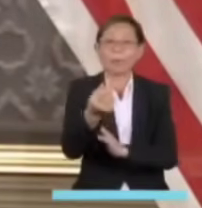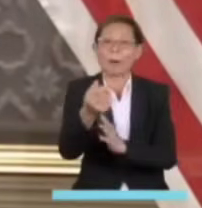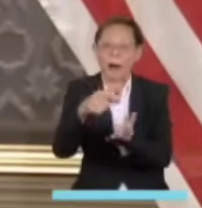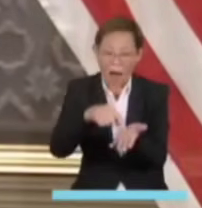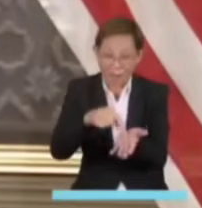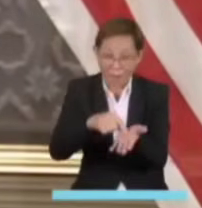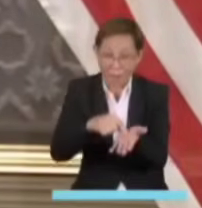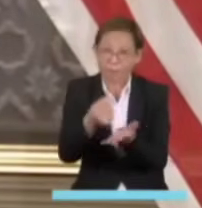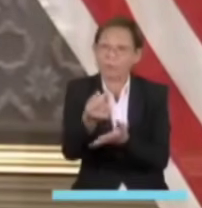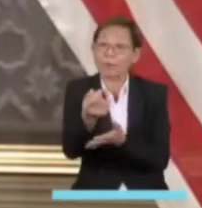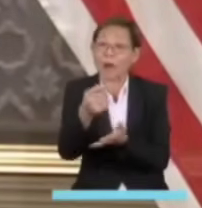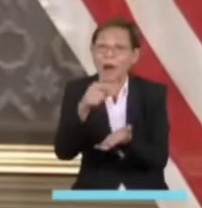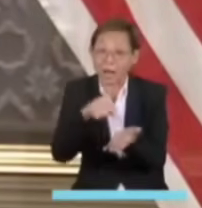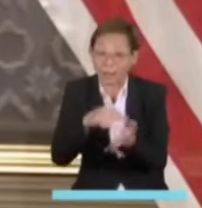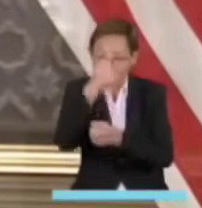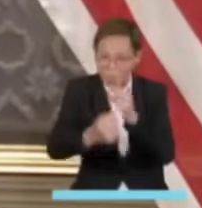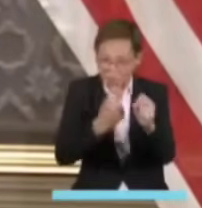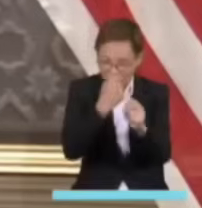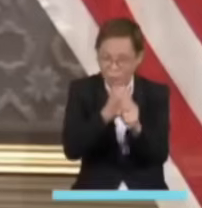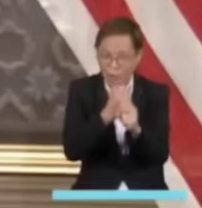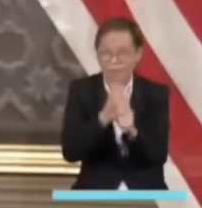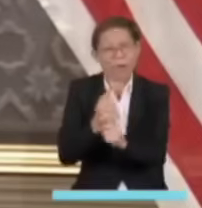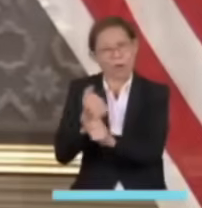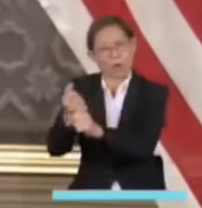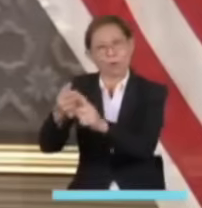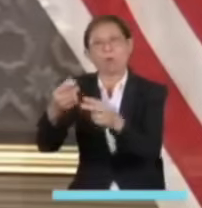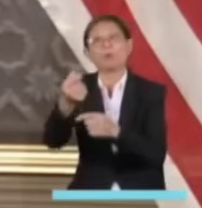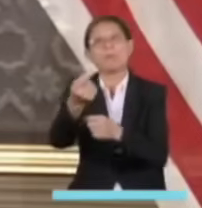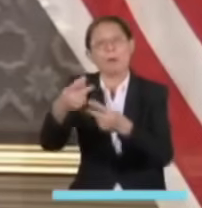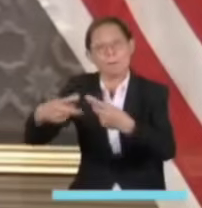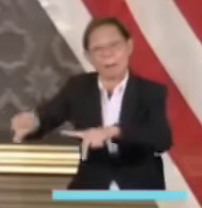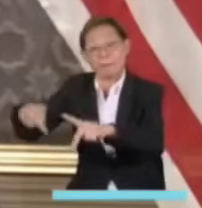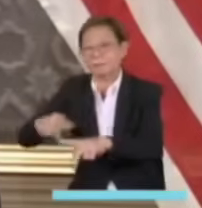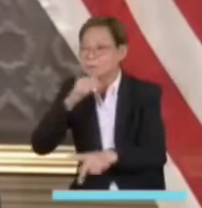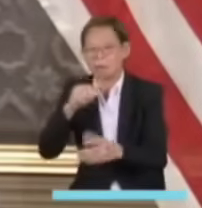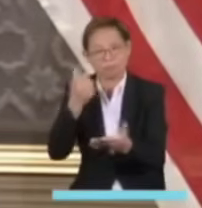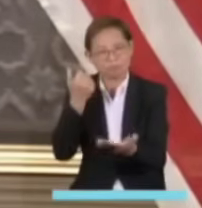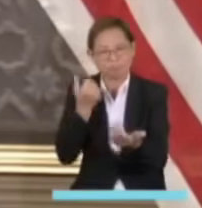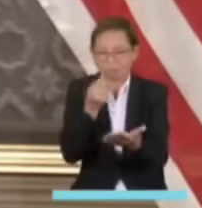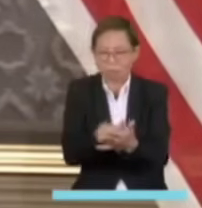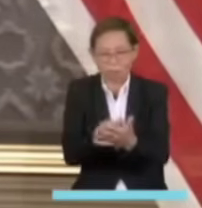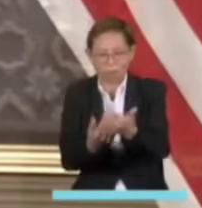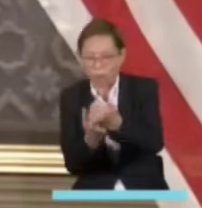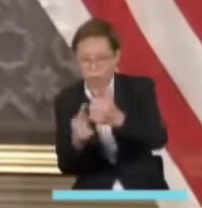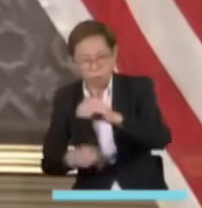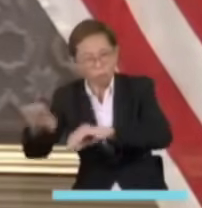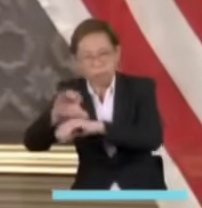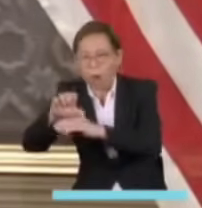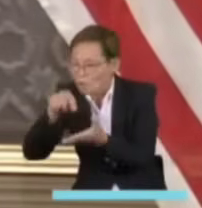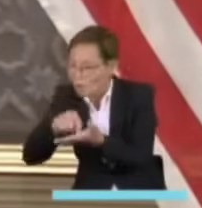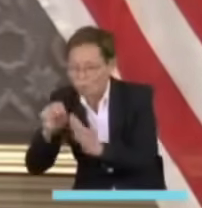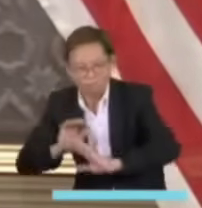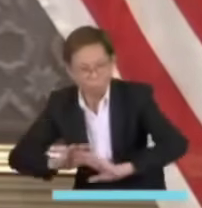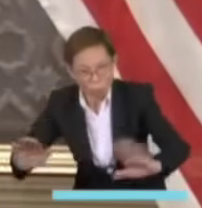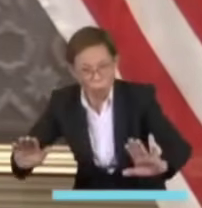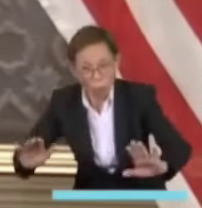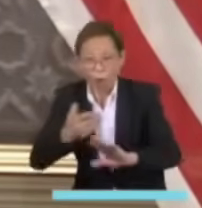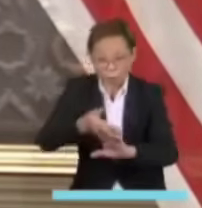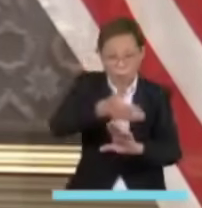ayam tahun ini kita apungkan, tak beri subsidi. Apa dasar sebelum ini? Sebelum